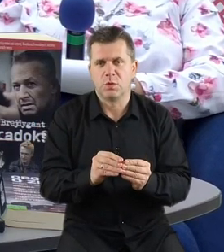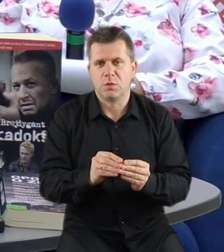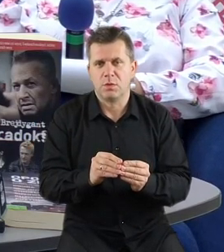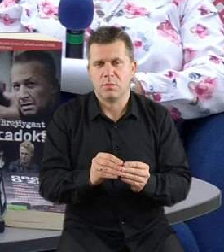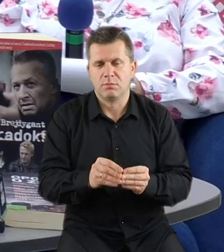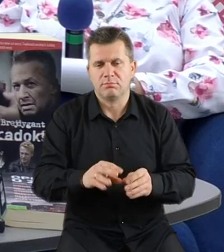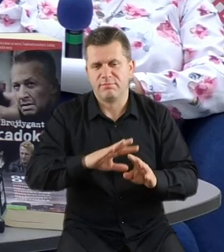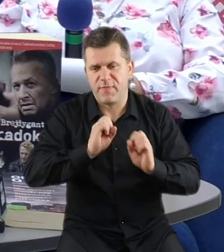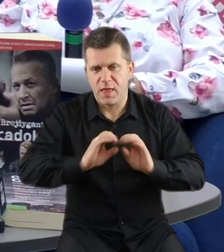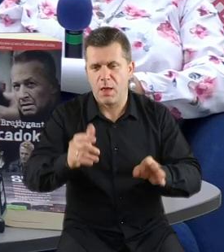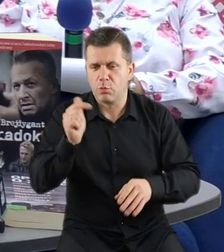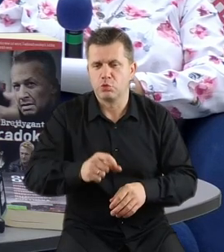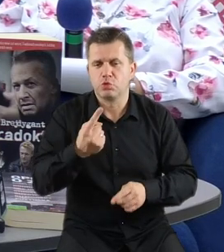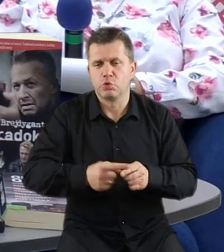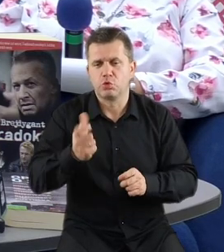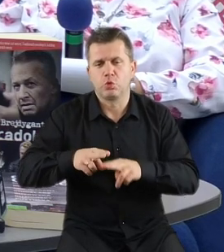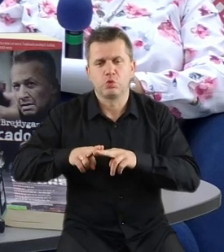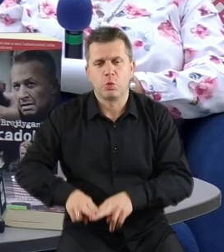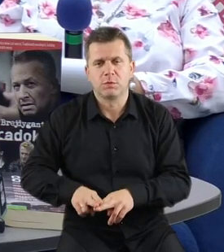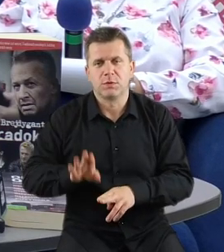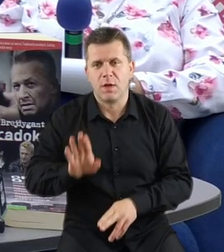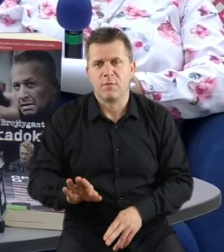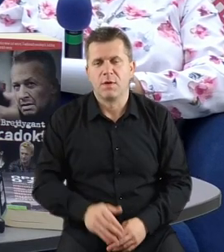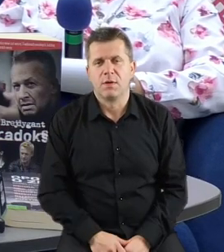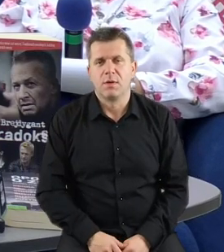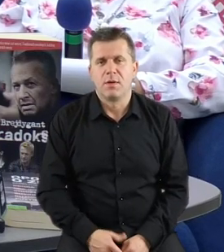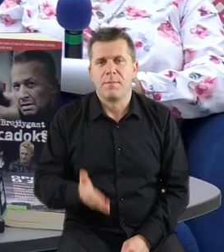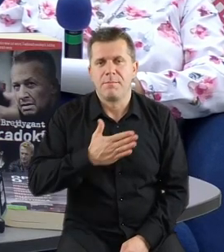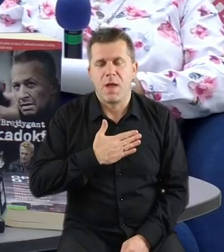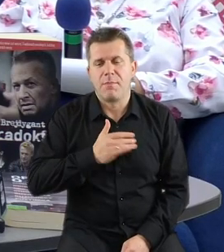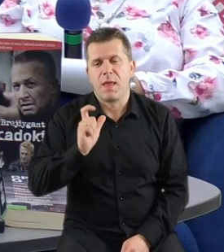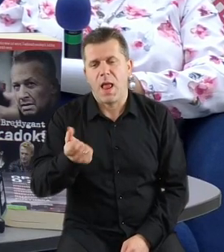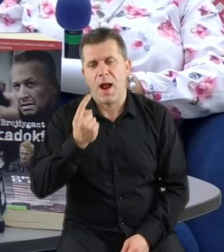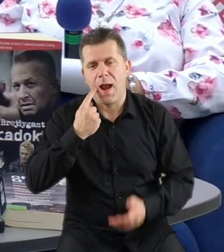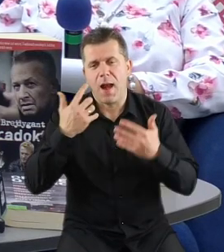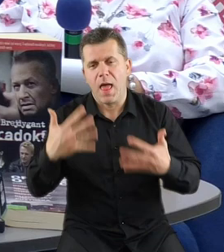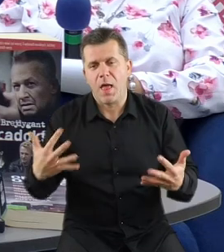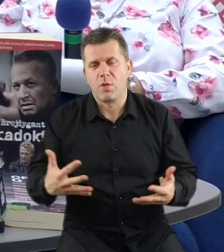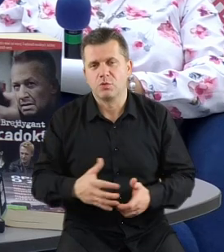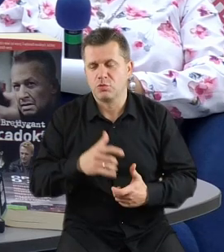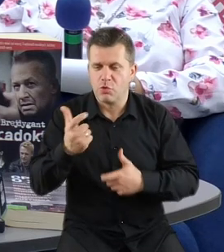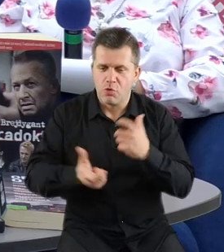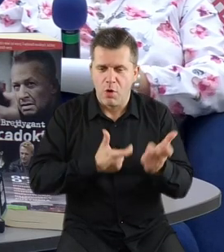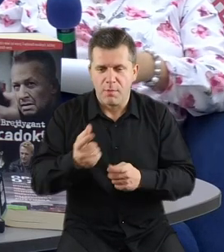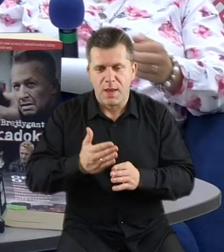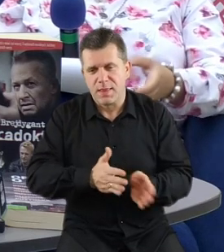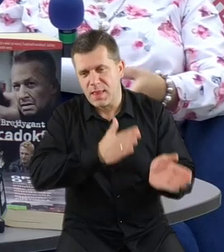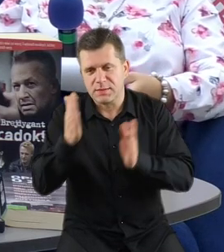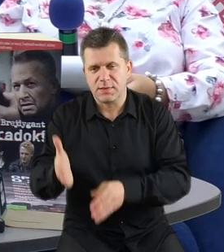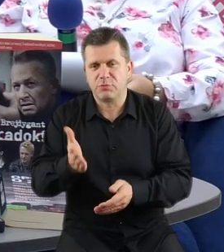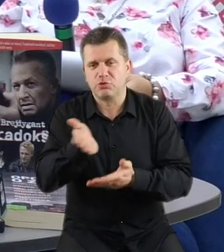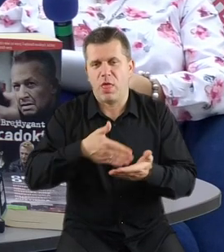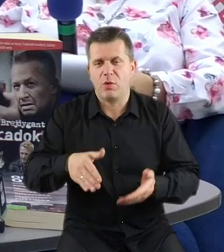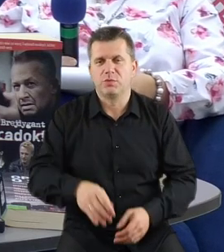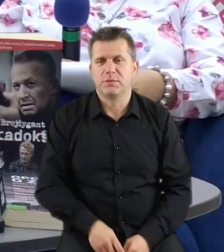jakby domknie i wyjaśni. Muszę sobie coś zostawić, żeby mieć jakąś radochę z rozgryzania tego w kolejnej